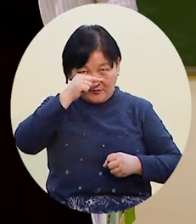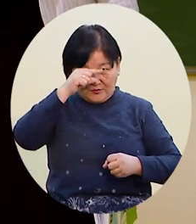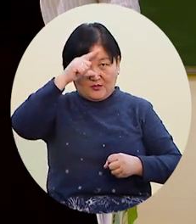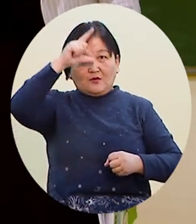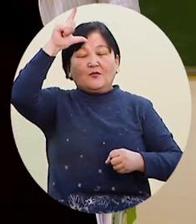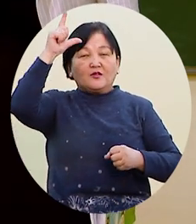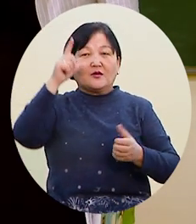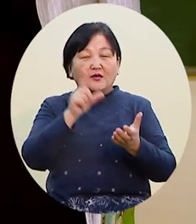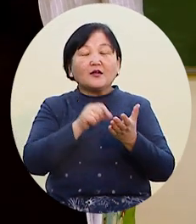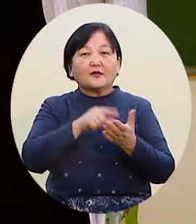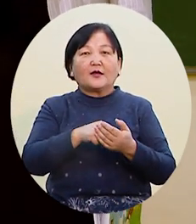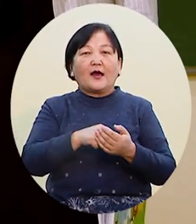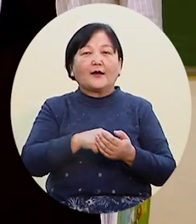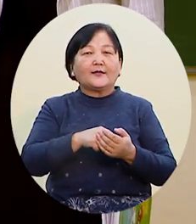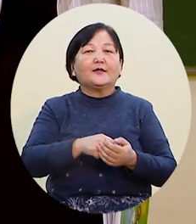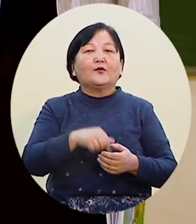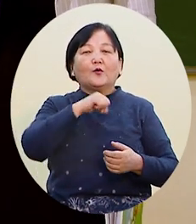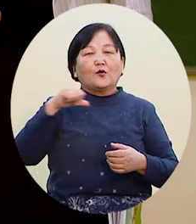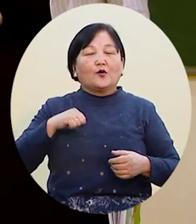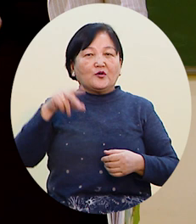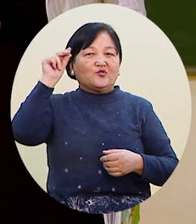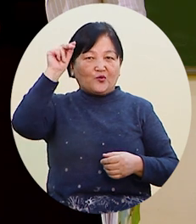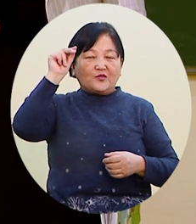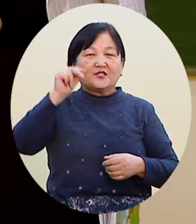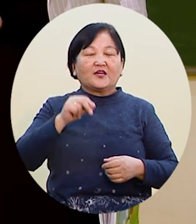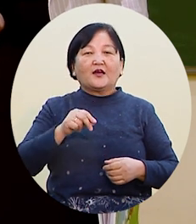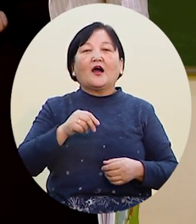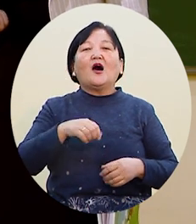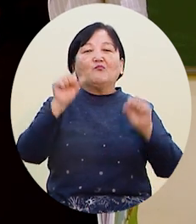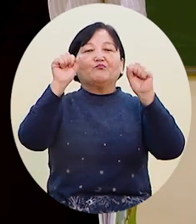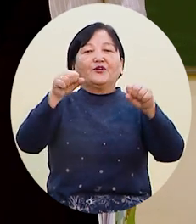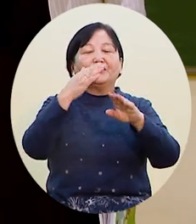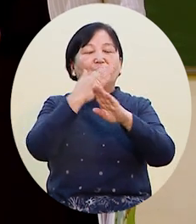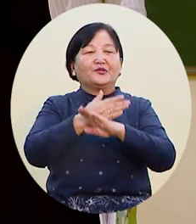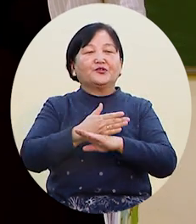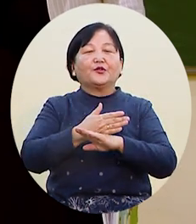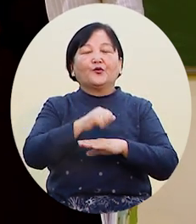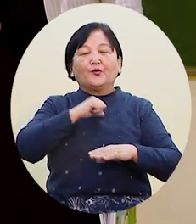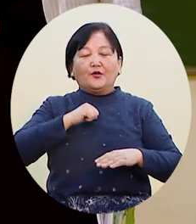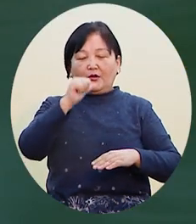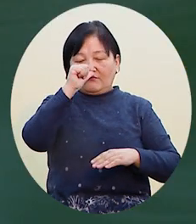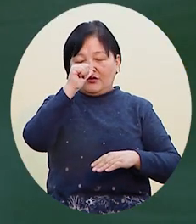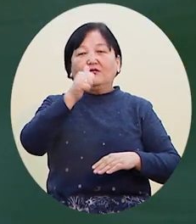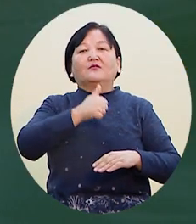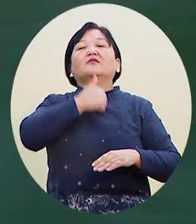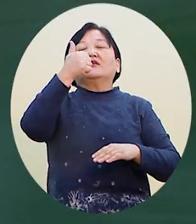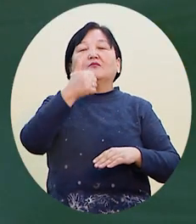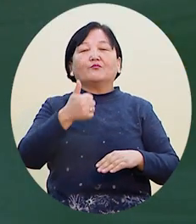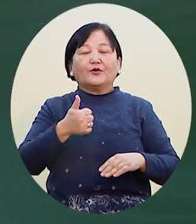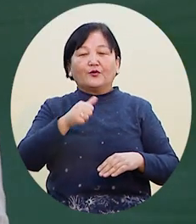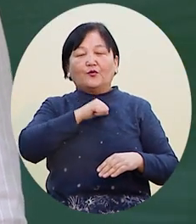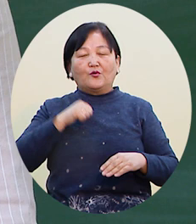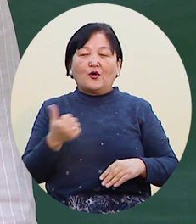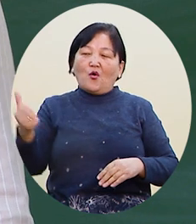хооронд эсвэл нүд өрөмхийн зуур уруудаж доройтдгийм байна гэсэн ийм дүгнэлтэнд бол хурж болж байгаа. Тэр өнөөдрийн бидний